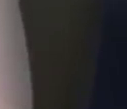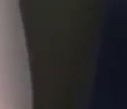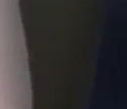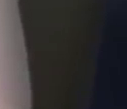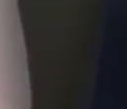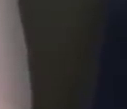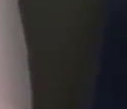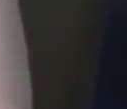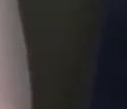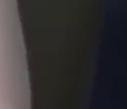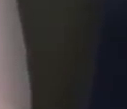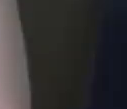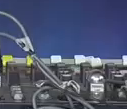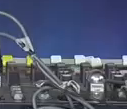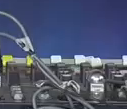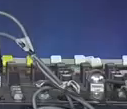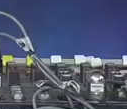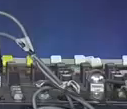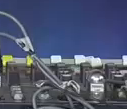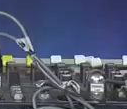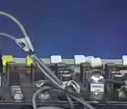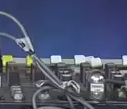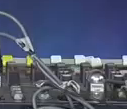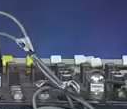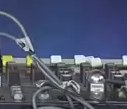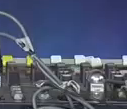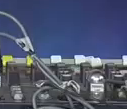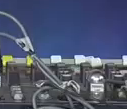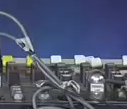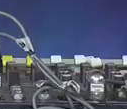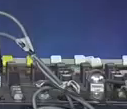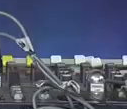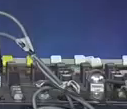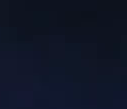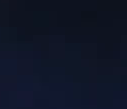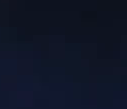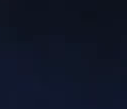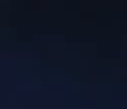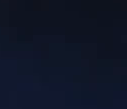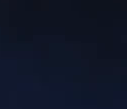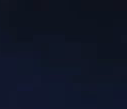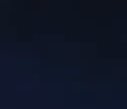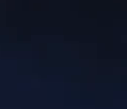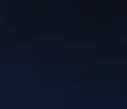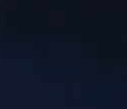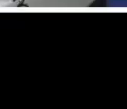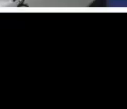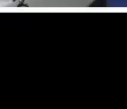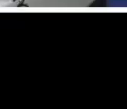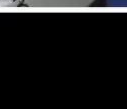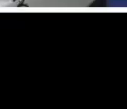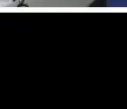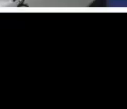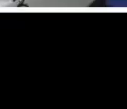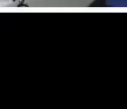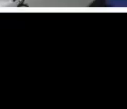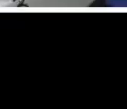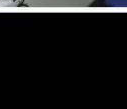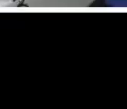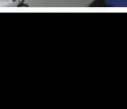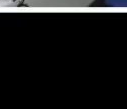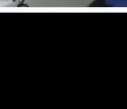ito, along with her pending clearance pa. Kailan po may po-forward sa agency niya? Forward namin within this week. Within this week,